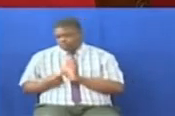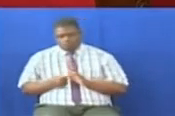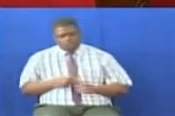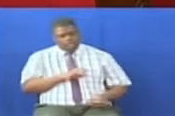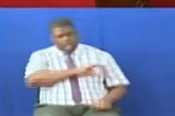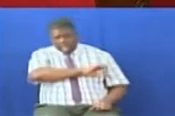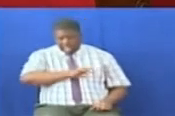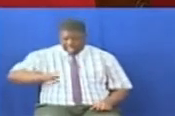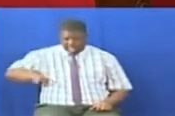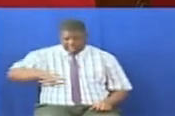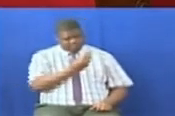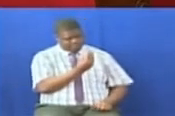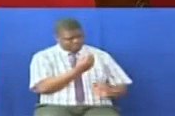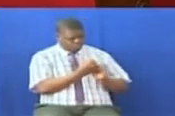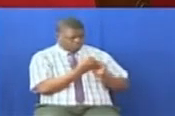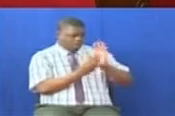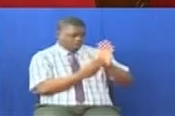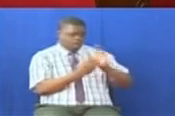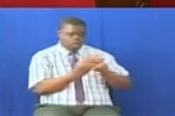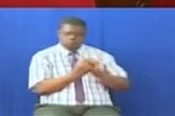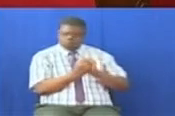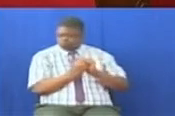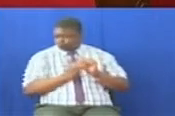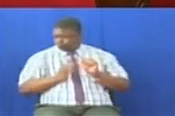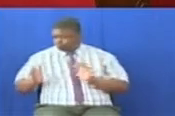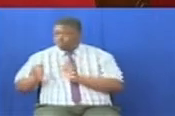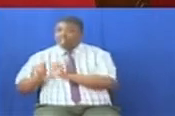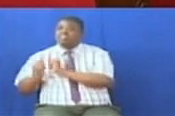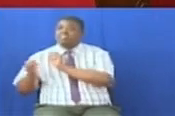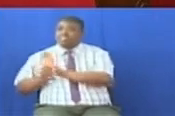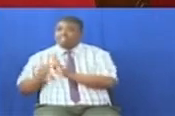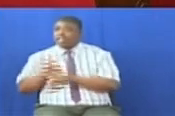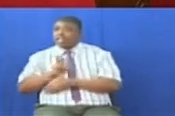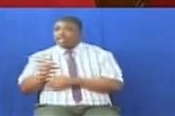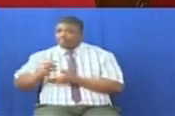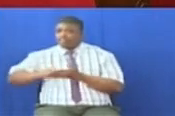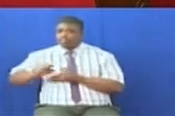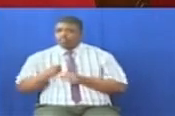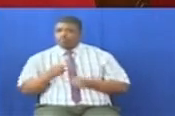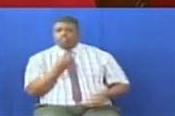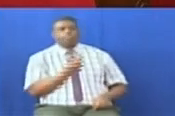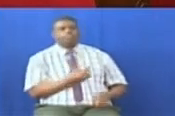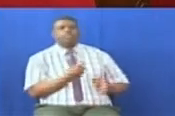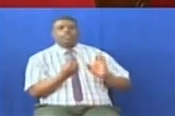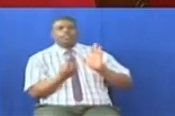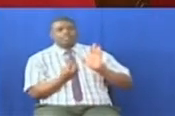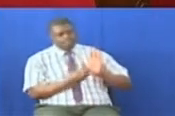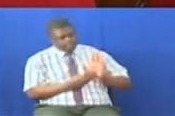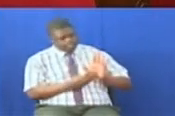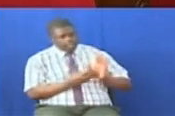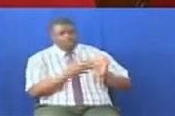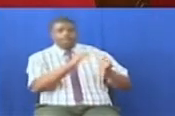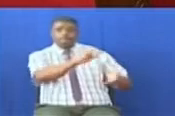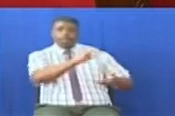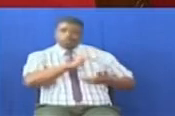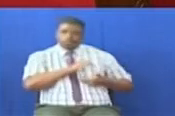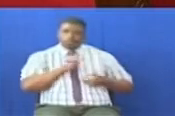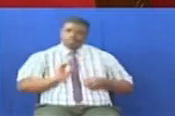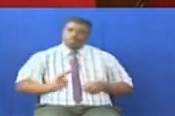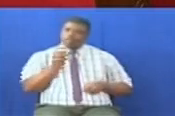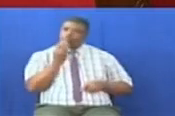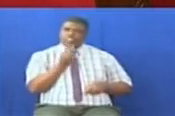2018-19 almashauri 26 zilipokea kiasi cha shilingi bilioni